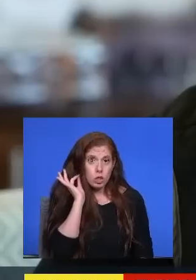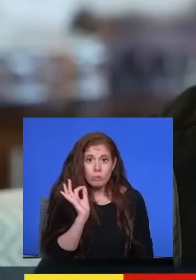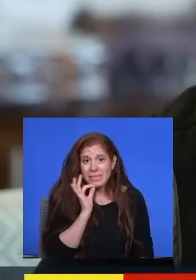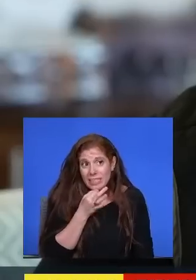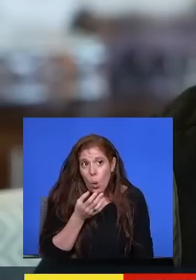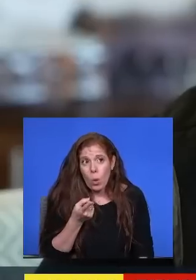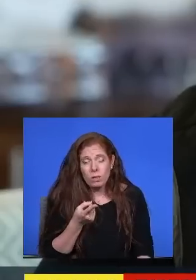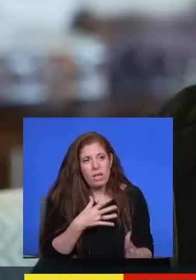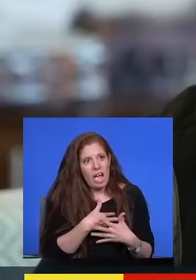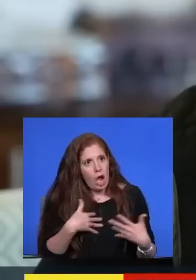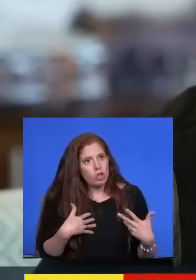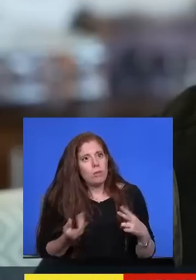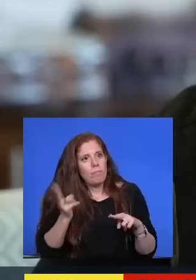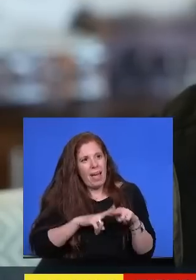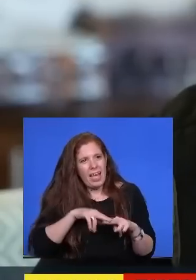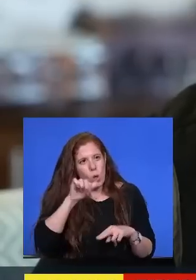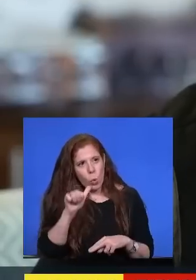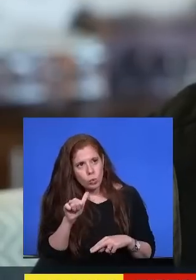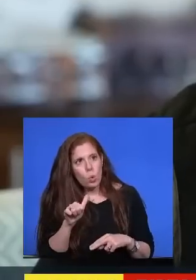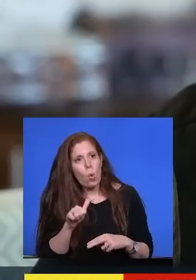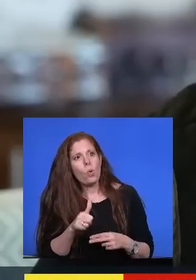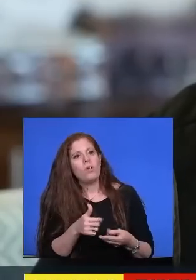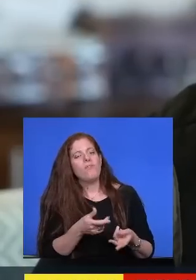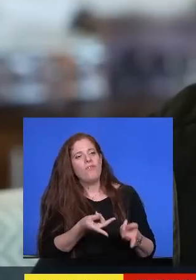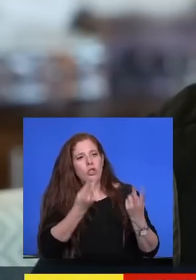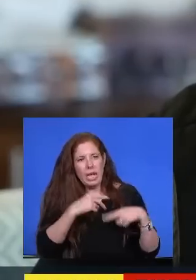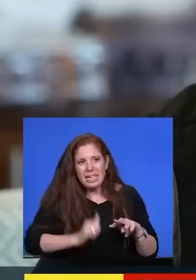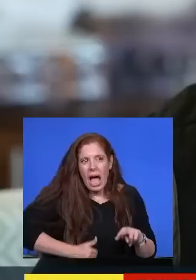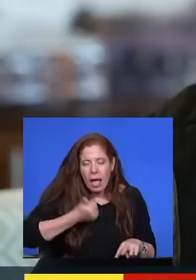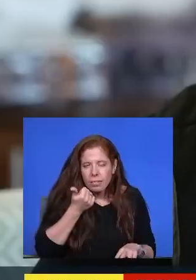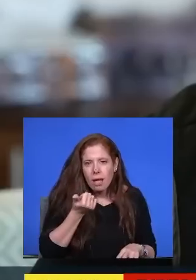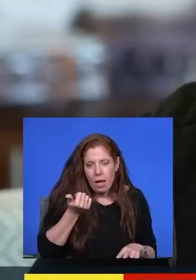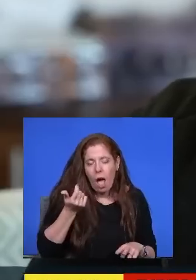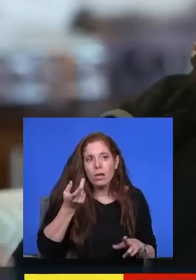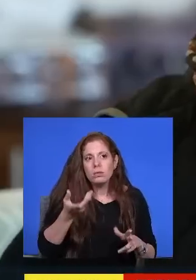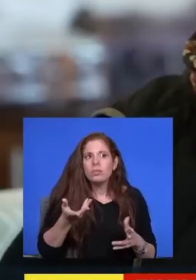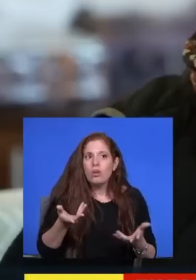حسيت بعد اوسلو بعد يعني اجل كياده من باغا انه